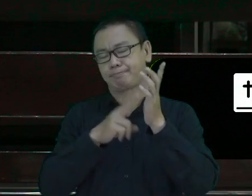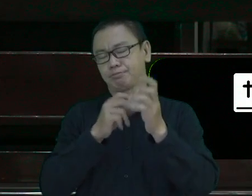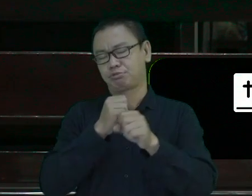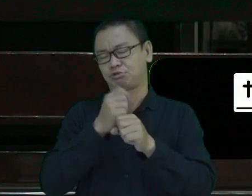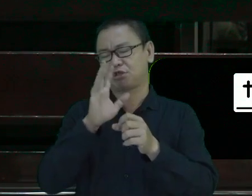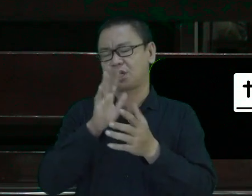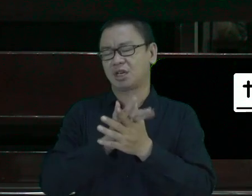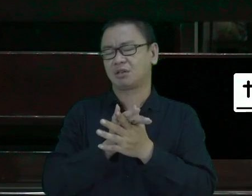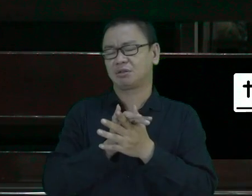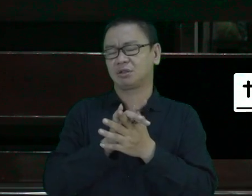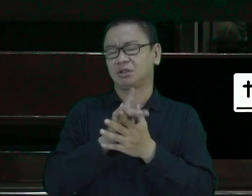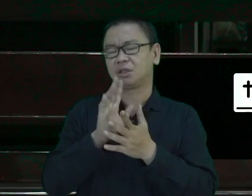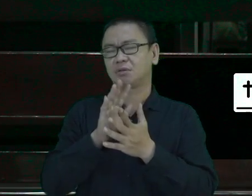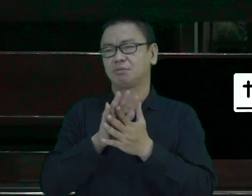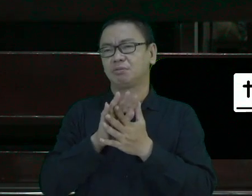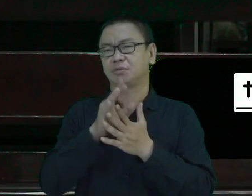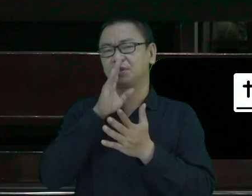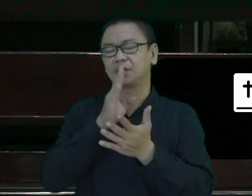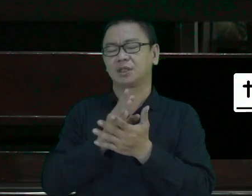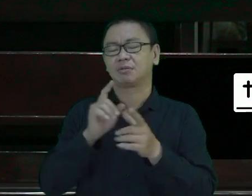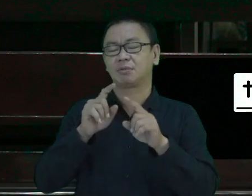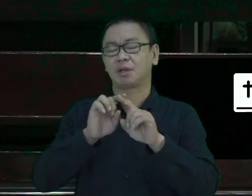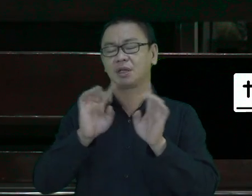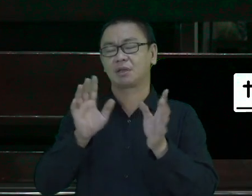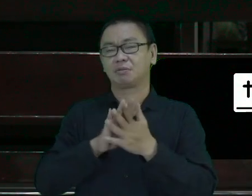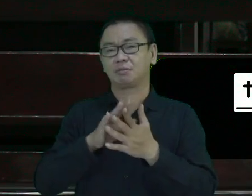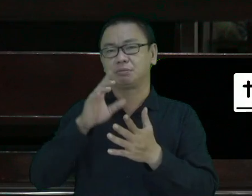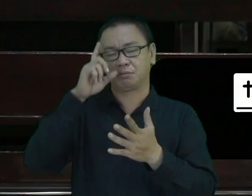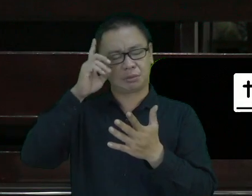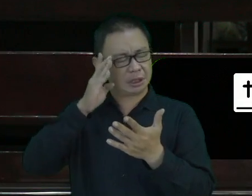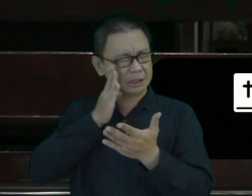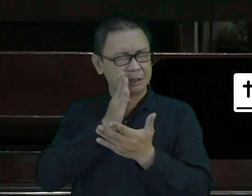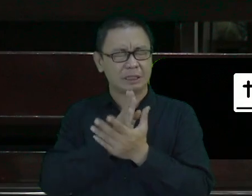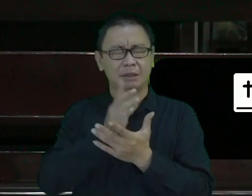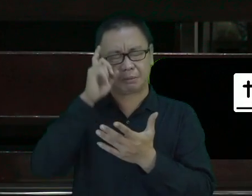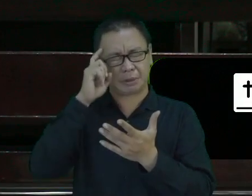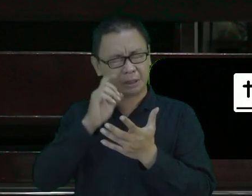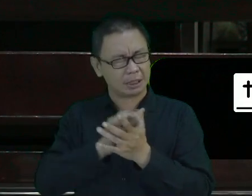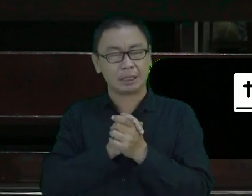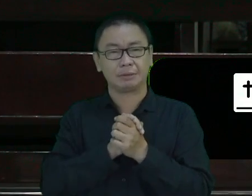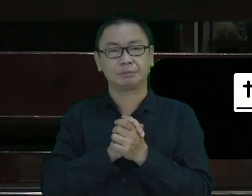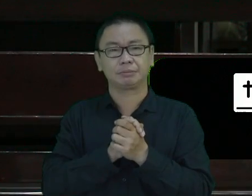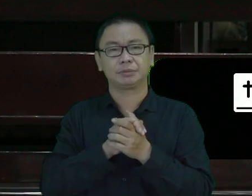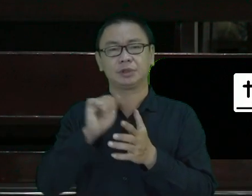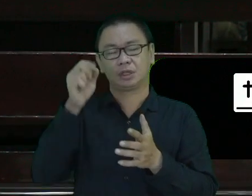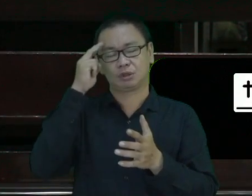melainkan percayalah." Thomas menjawab dia, "Ya Tuhanku dan